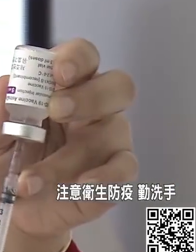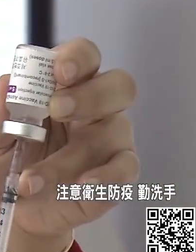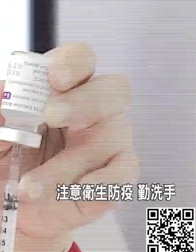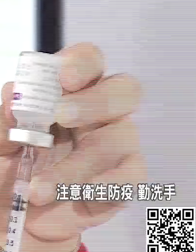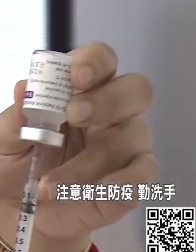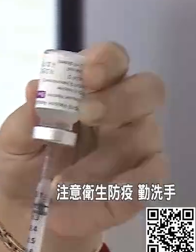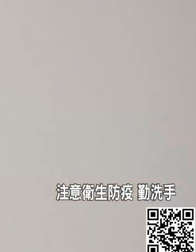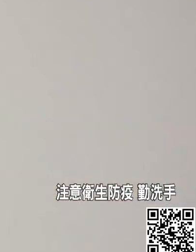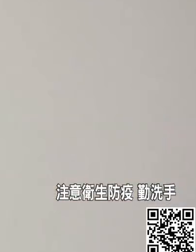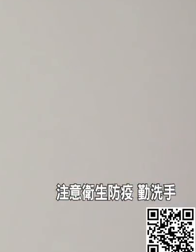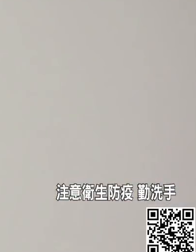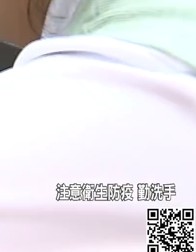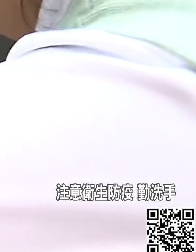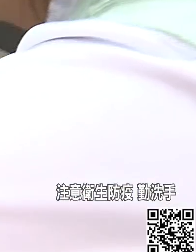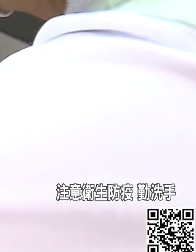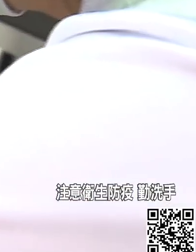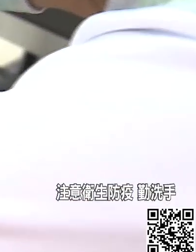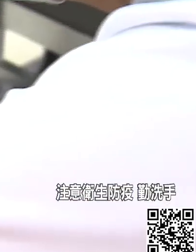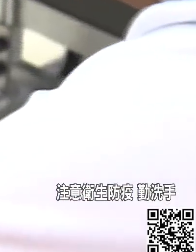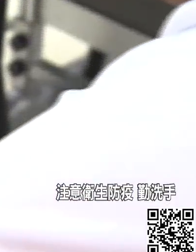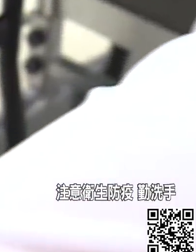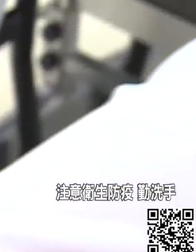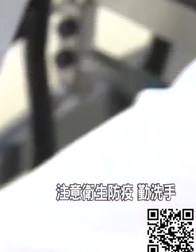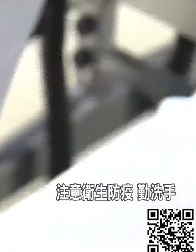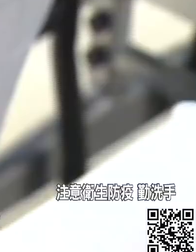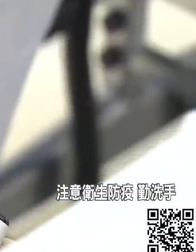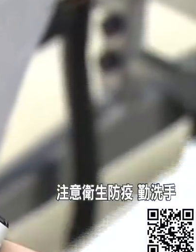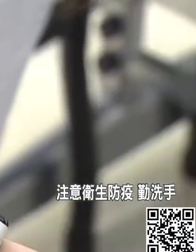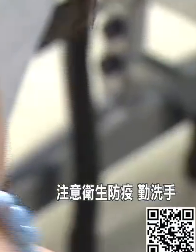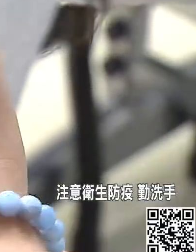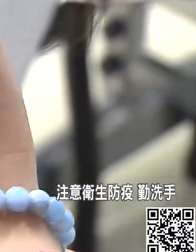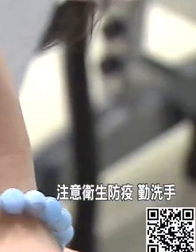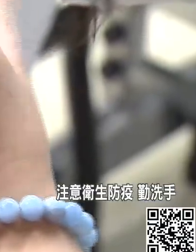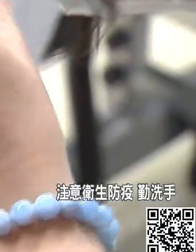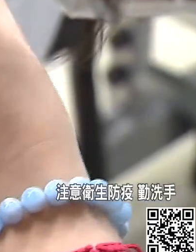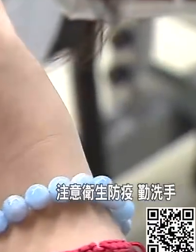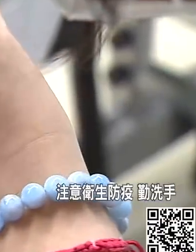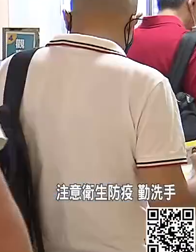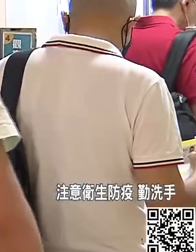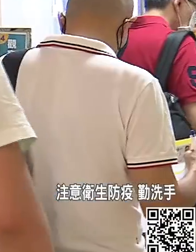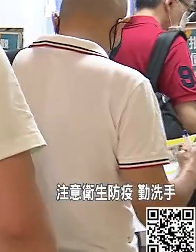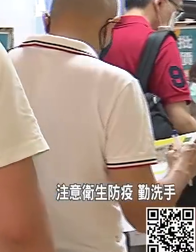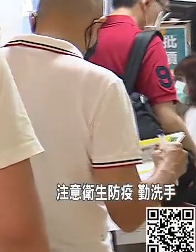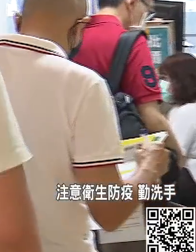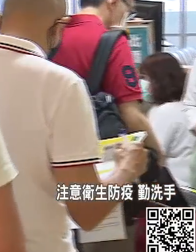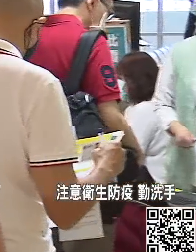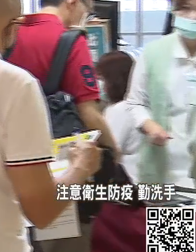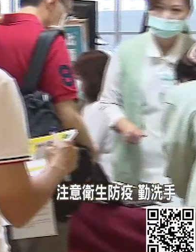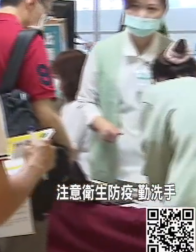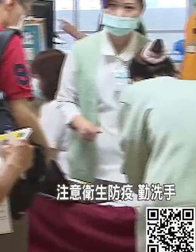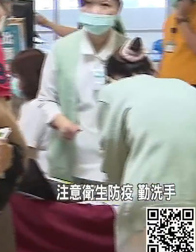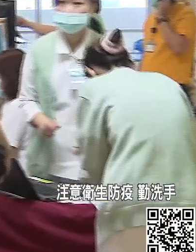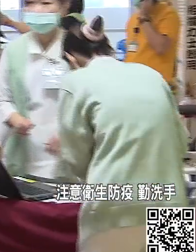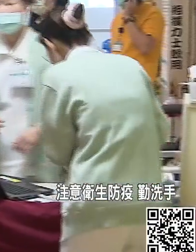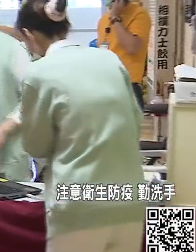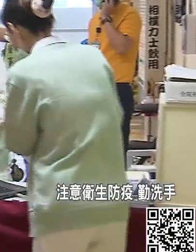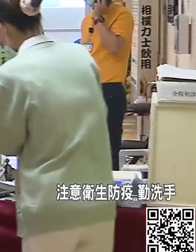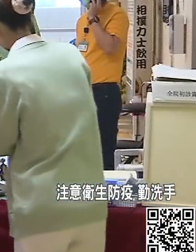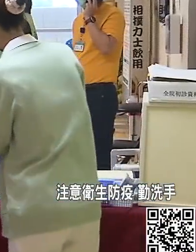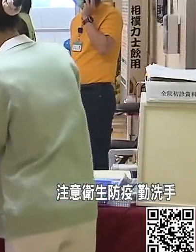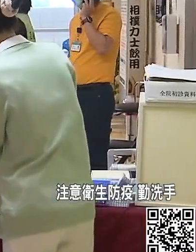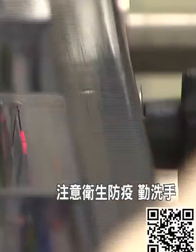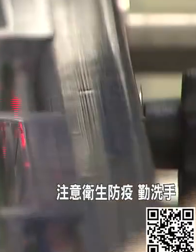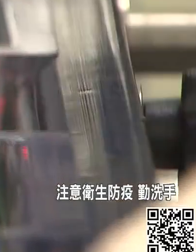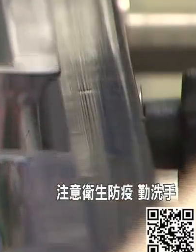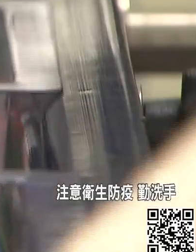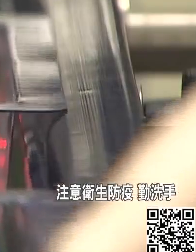子女要让家中长辈打疫苗增强保护力，反而由喜转忧，对于接种疫苗的意愿也打了问号。TVBS 新闻